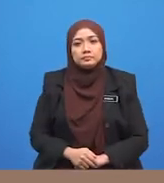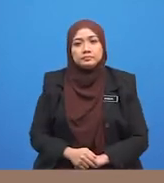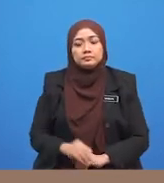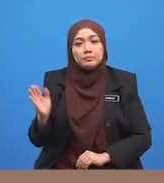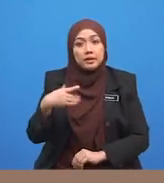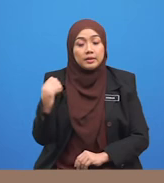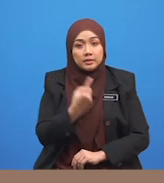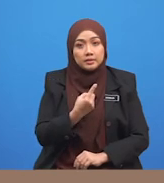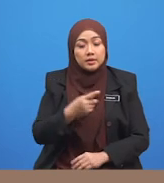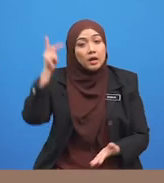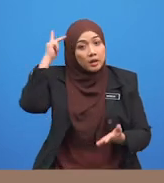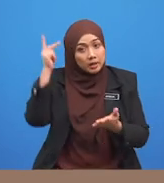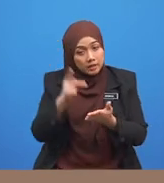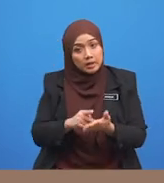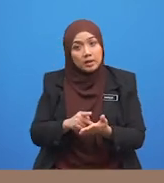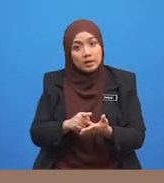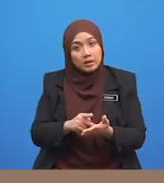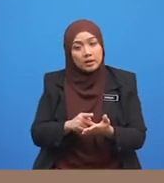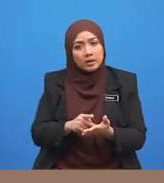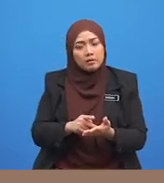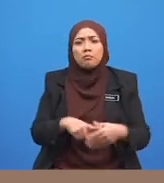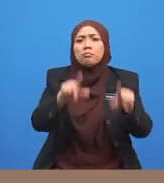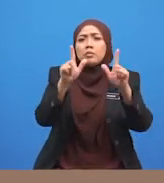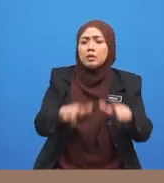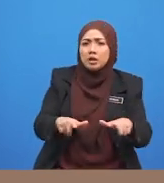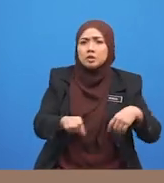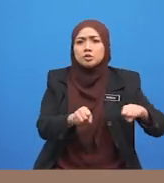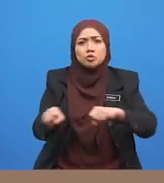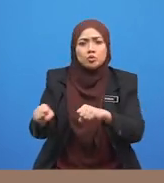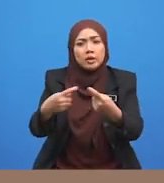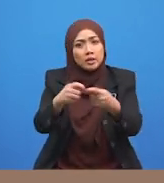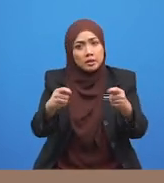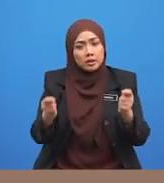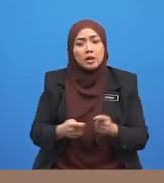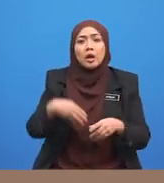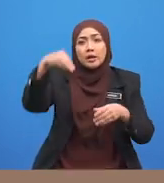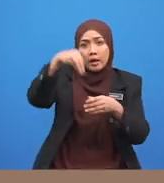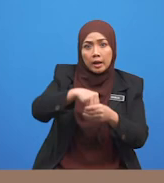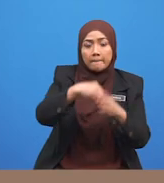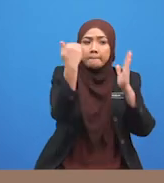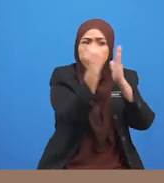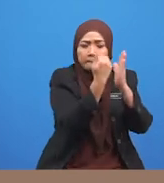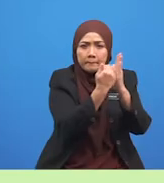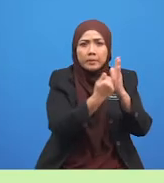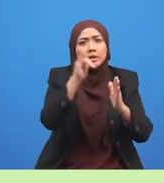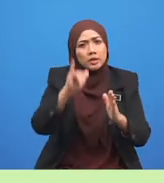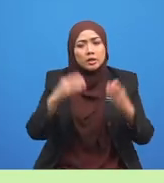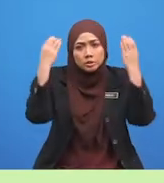Mari kita kenali pula nama letakkan sungai dan tasik dalam senarai yang cikgu